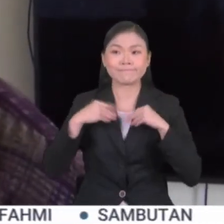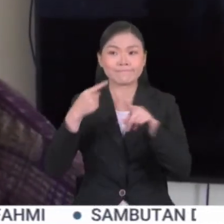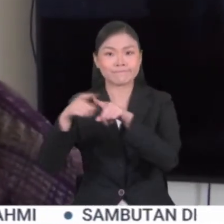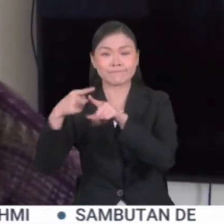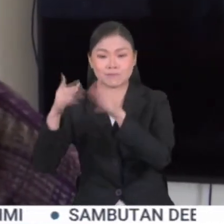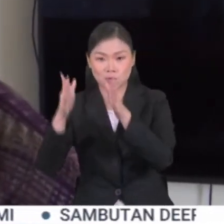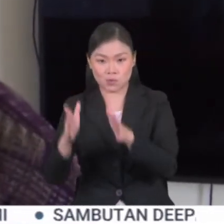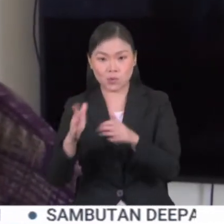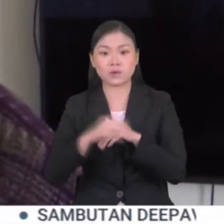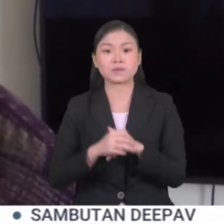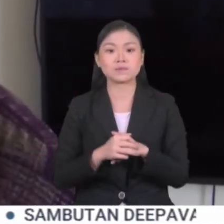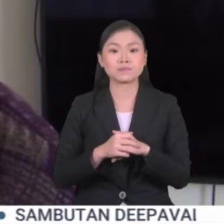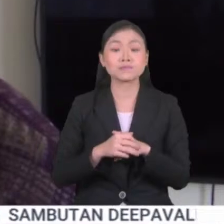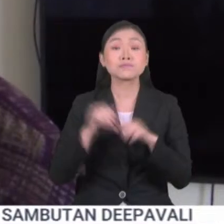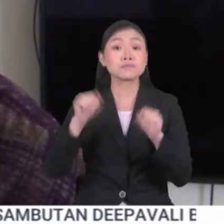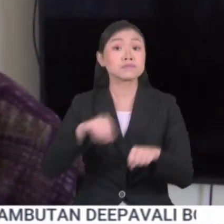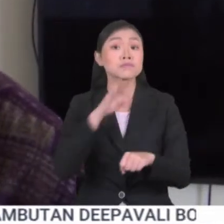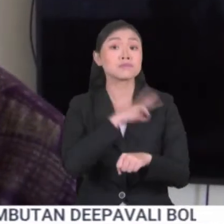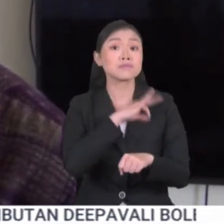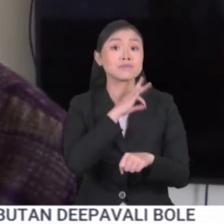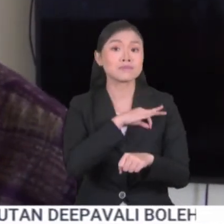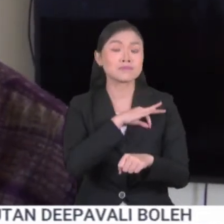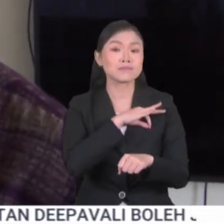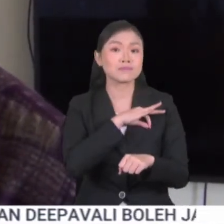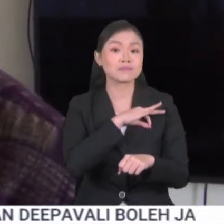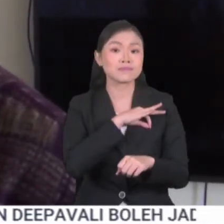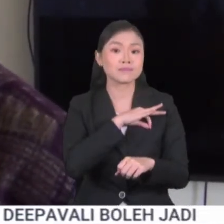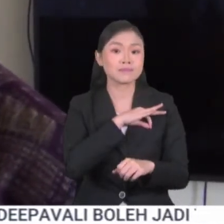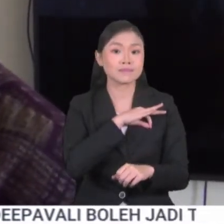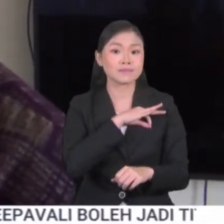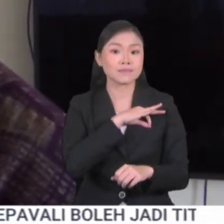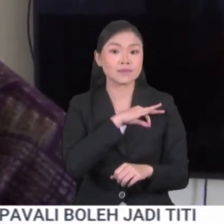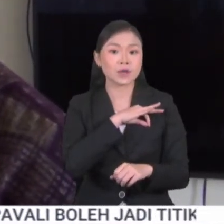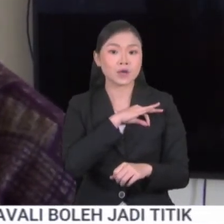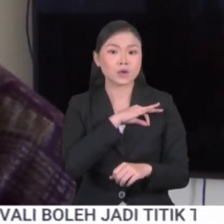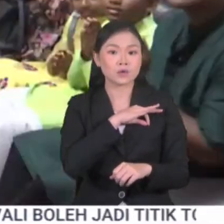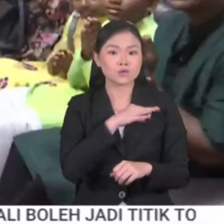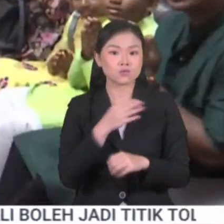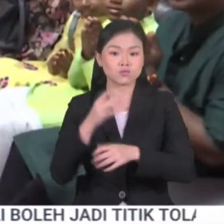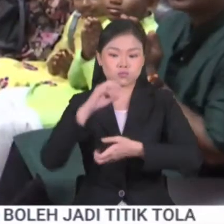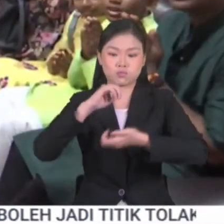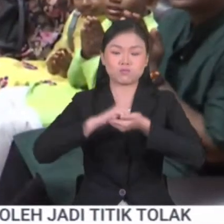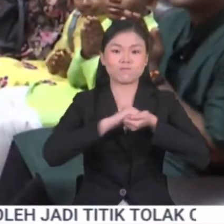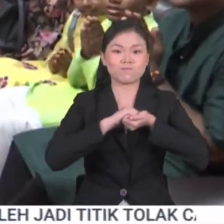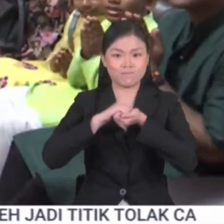dapat memberikan manfaat untuk mengeratkan hubungan.